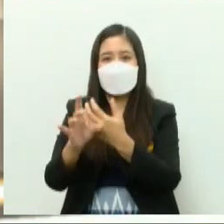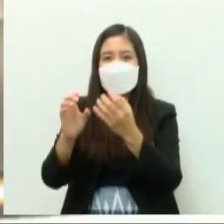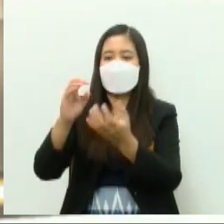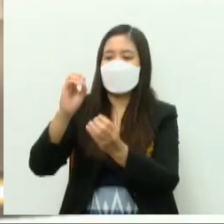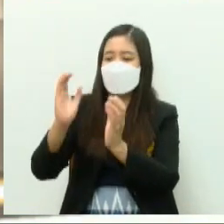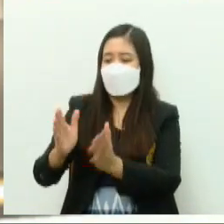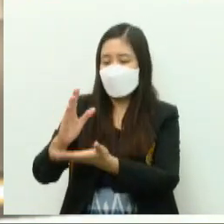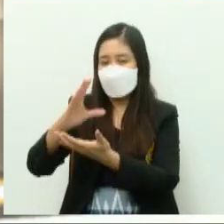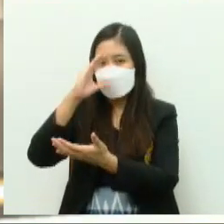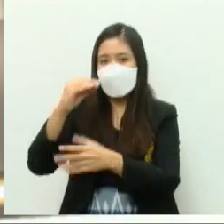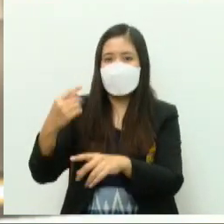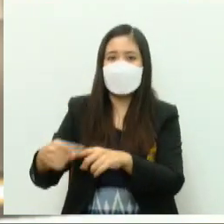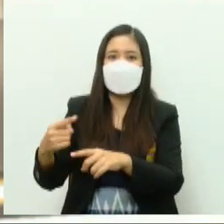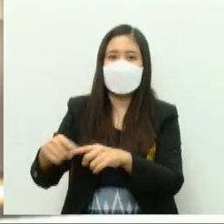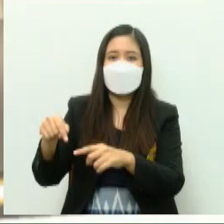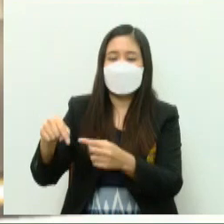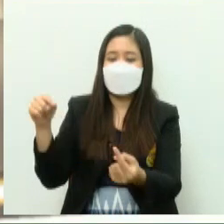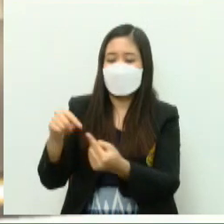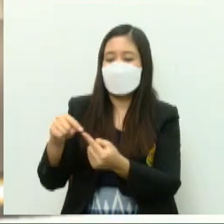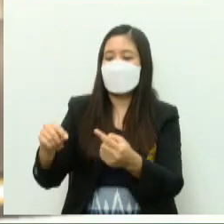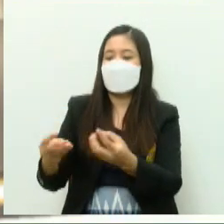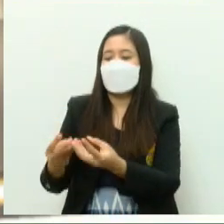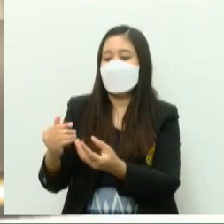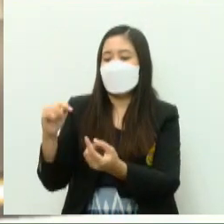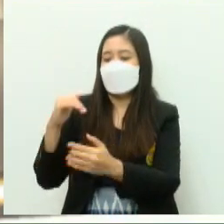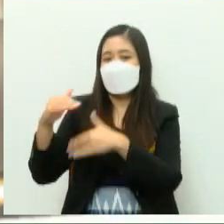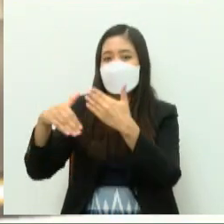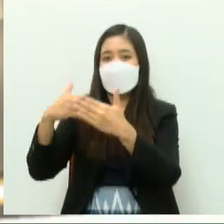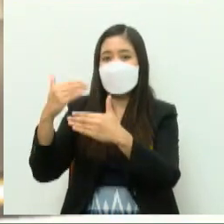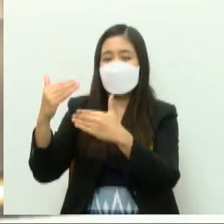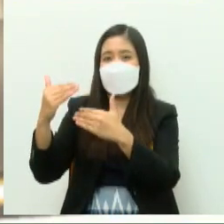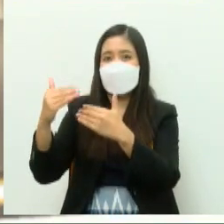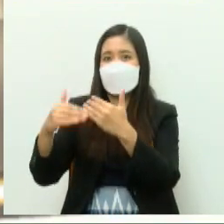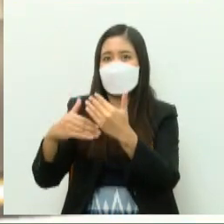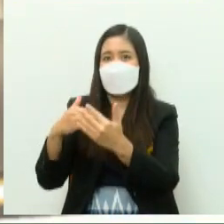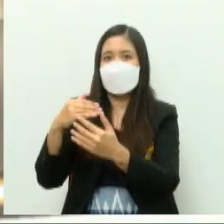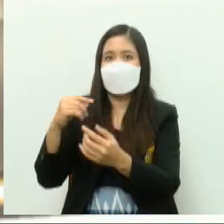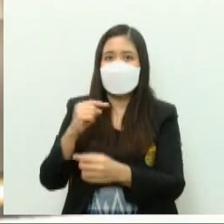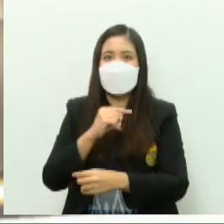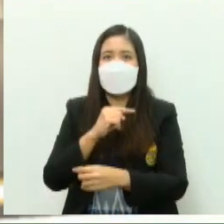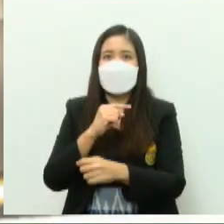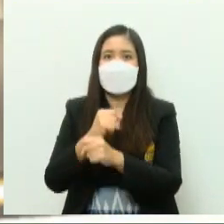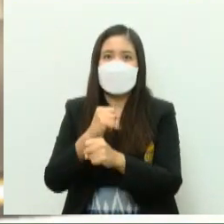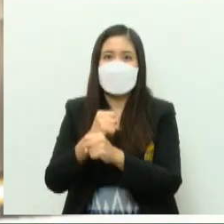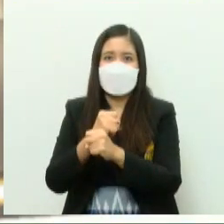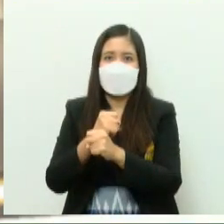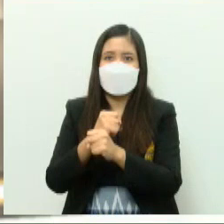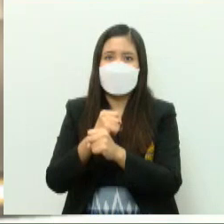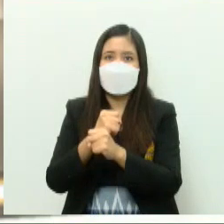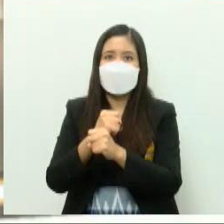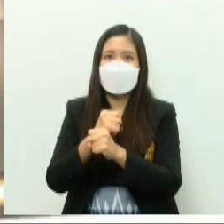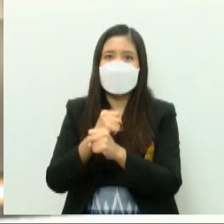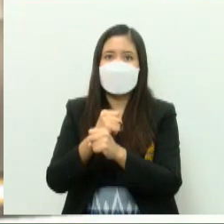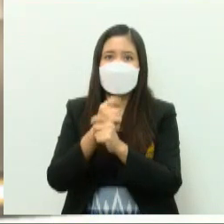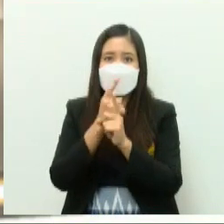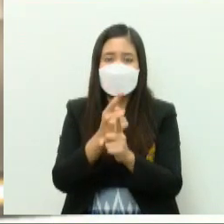ก็ต้องยึดห้องเรียนเป็นฐานในการที่จะพัฒนาส่วนภารกิจที่เป็นการดำเนินการตามนโย